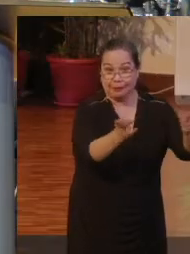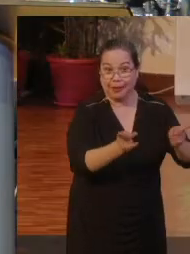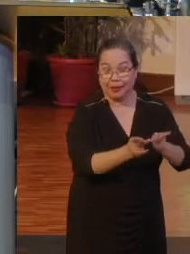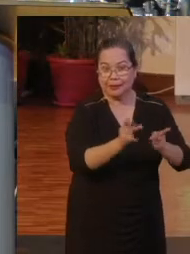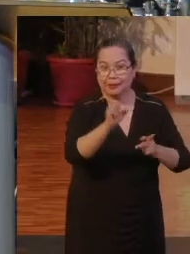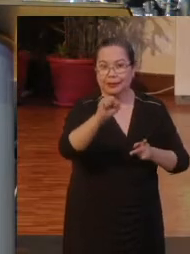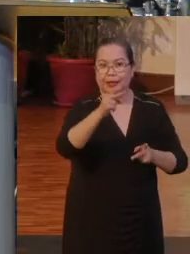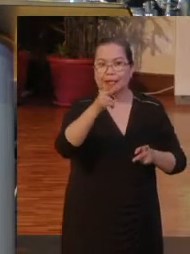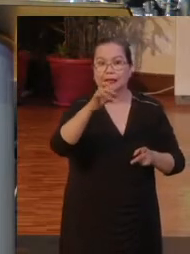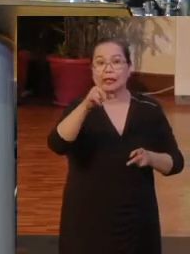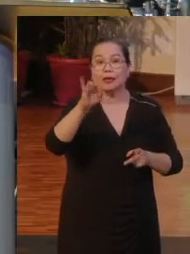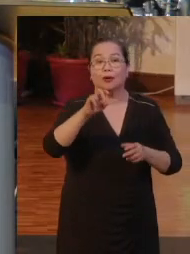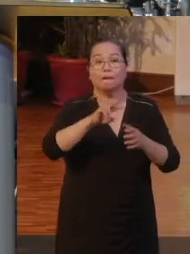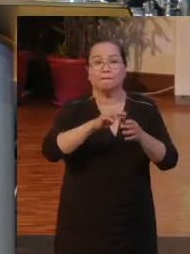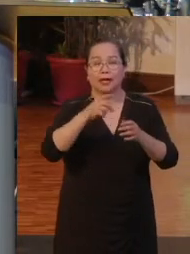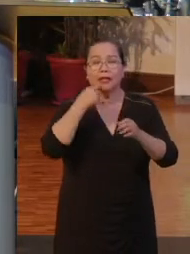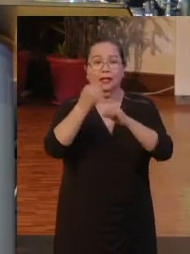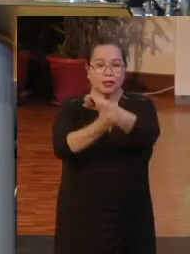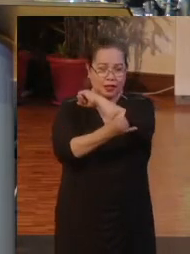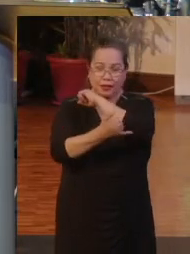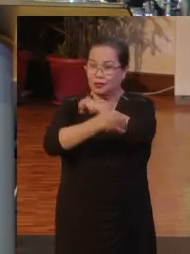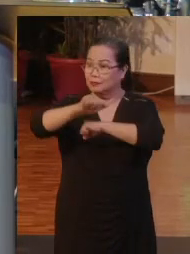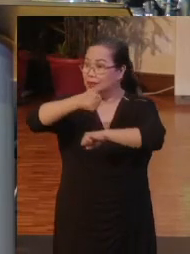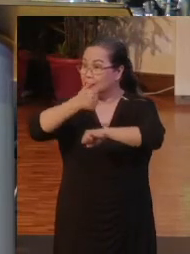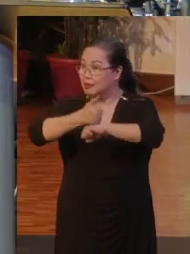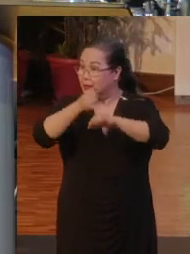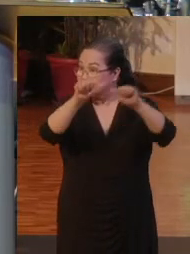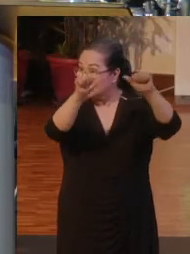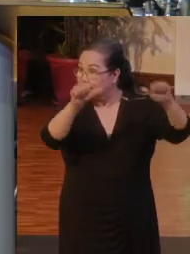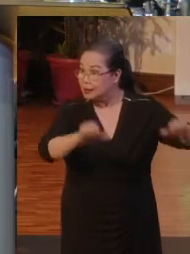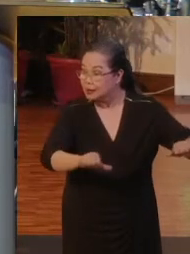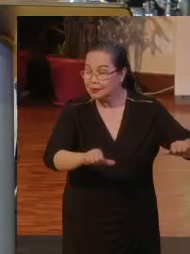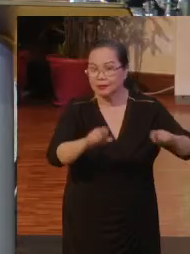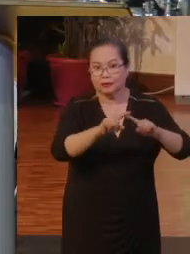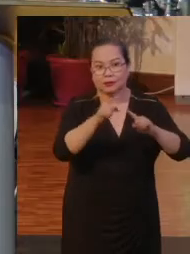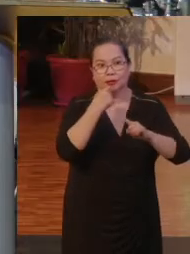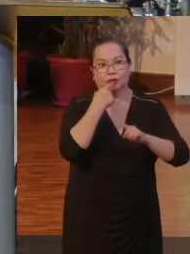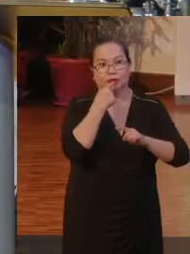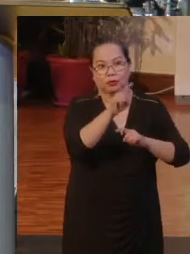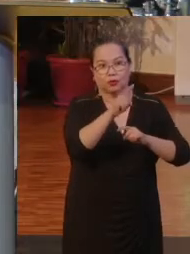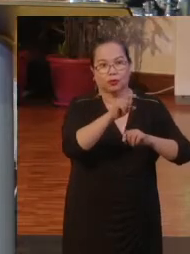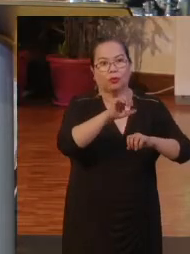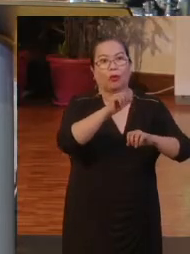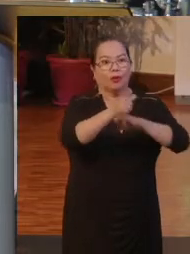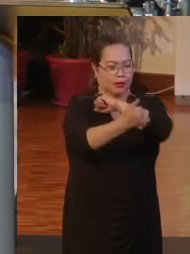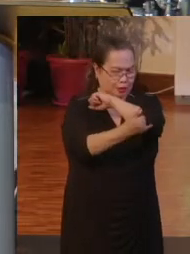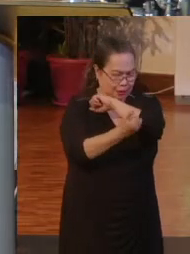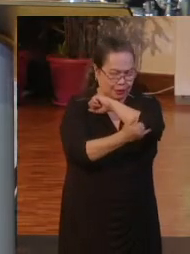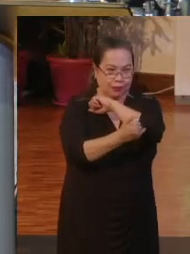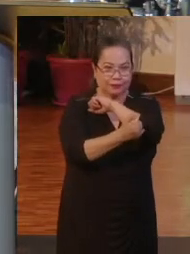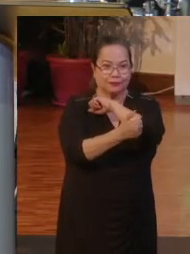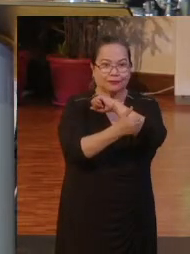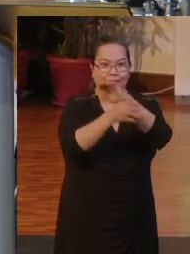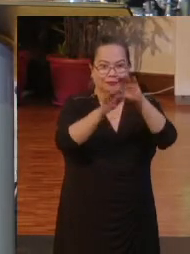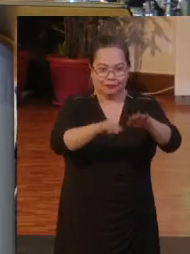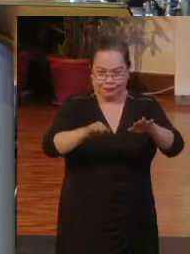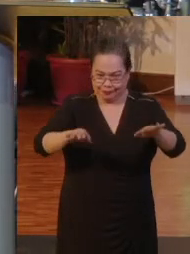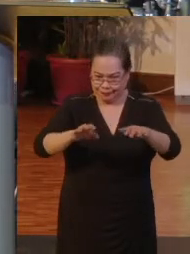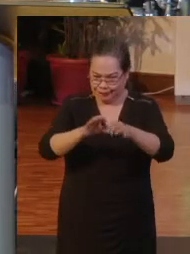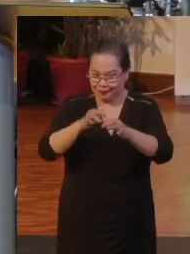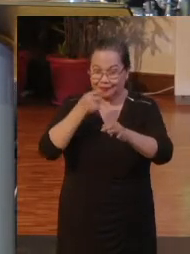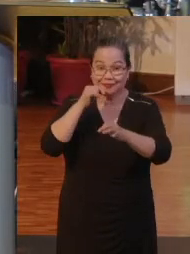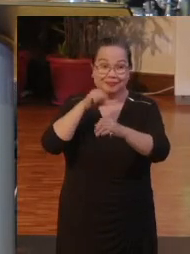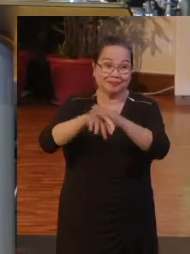altar si Jacob. Sa Genesis chapter 33 verses 19 to 20, "And the sons of Hamor,